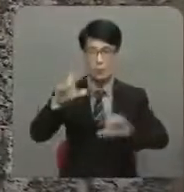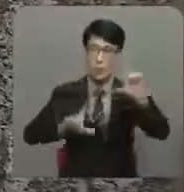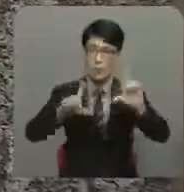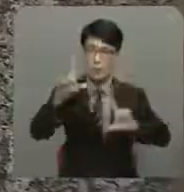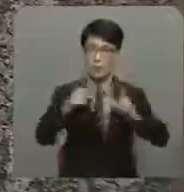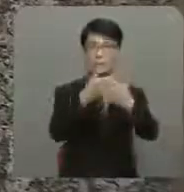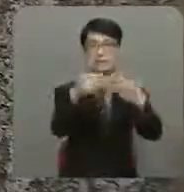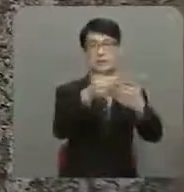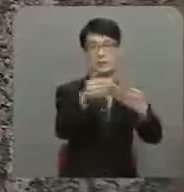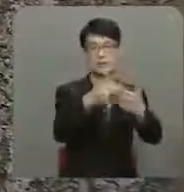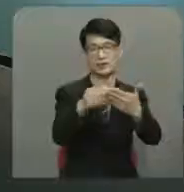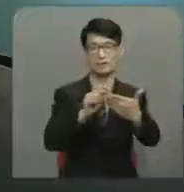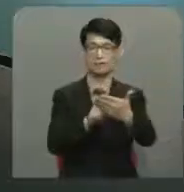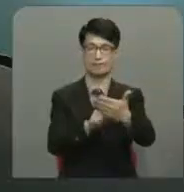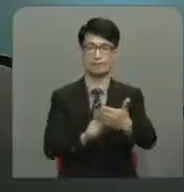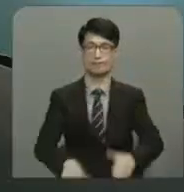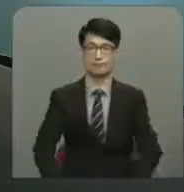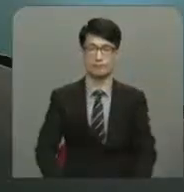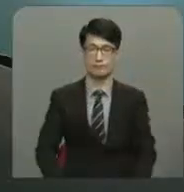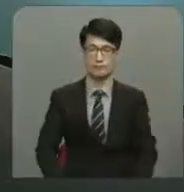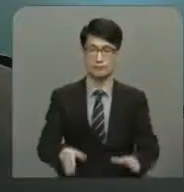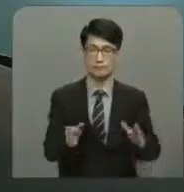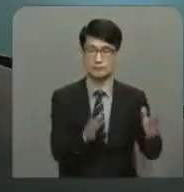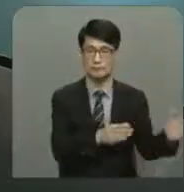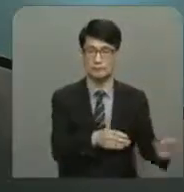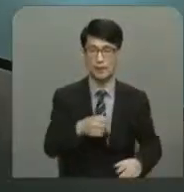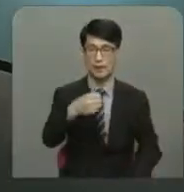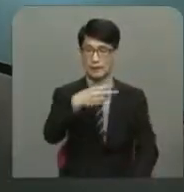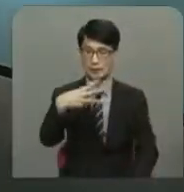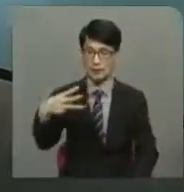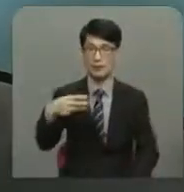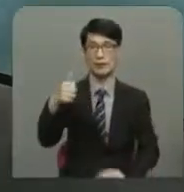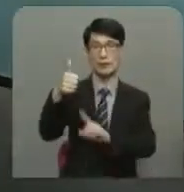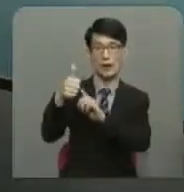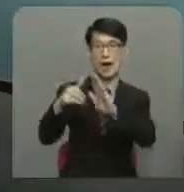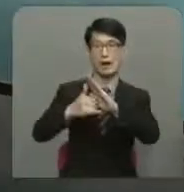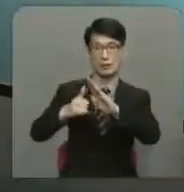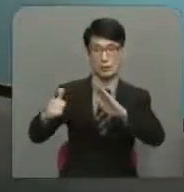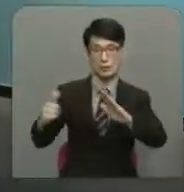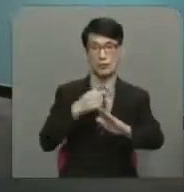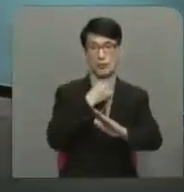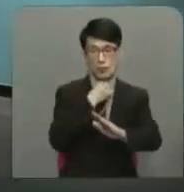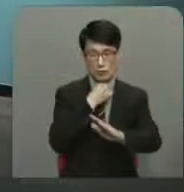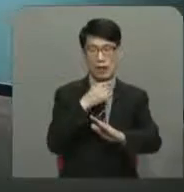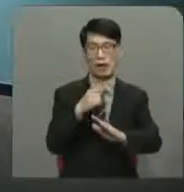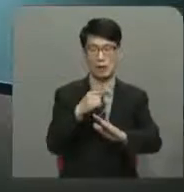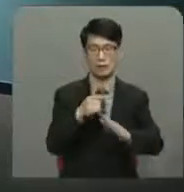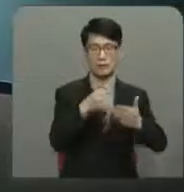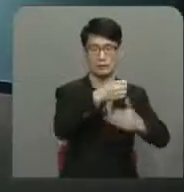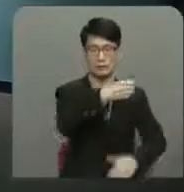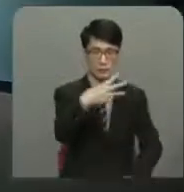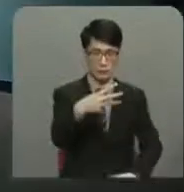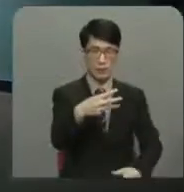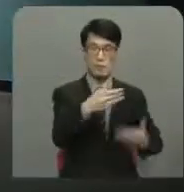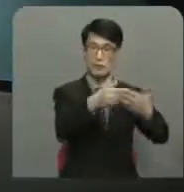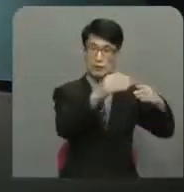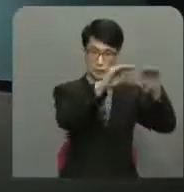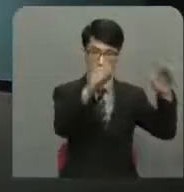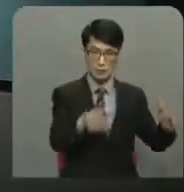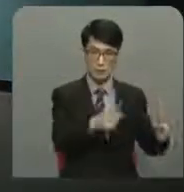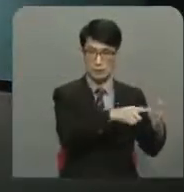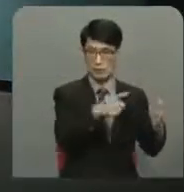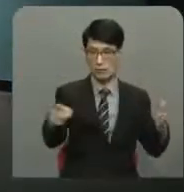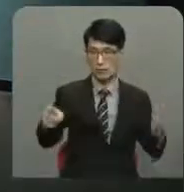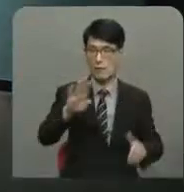망중한을 담아냈습니다. 고 이건희 삼성그룹 회장의 유족들의 뜻에 따라 삼성미술관 리움이 박수근